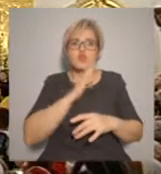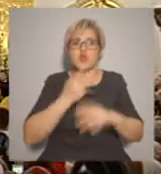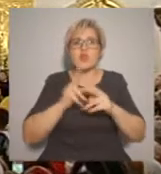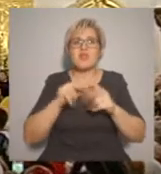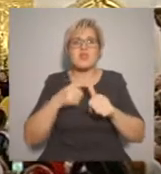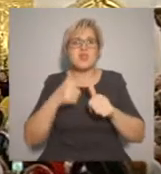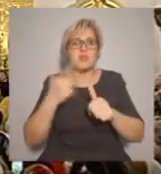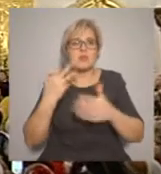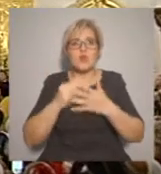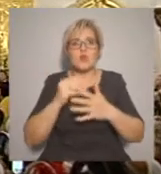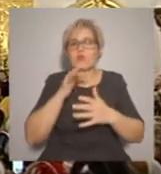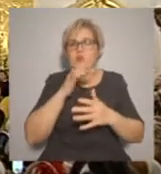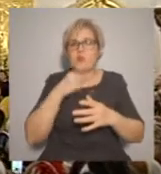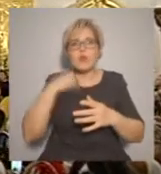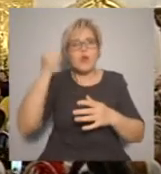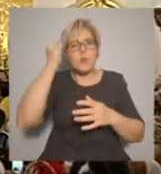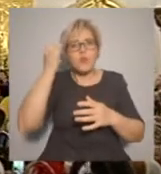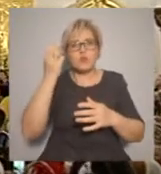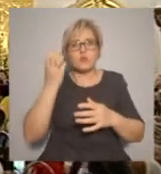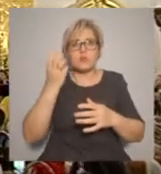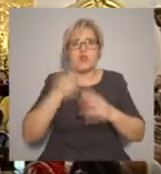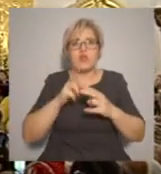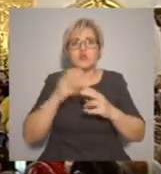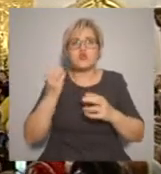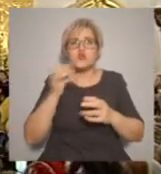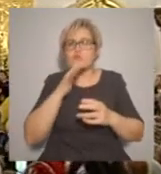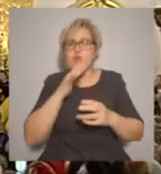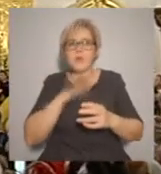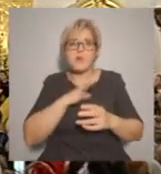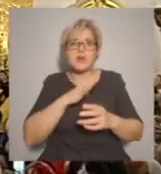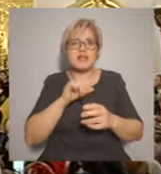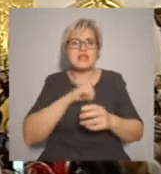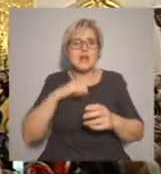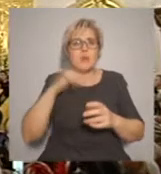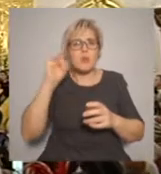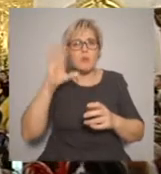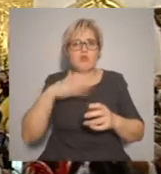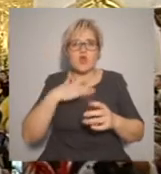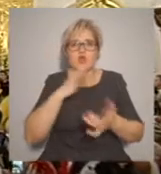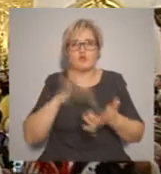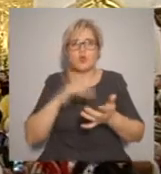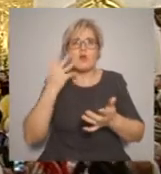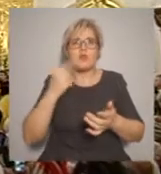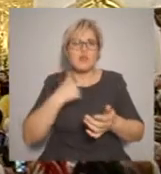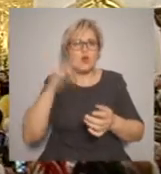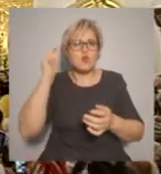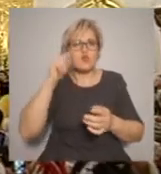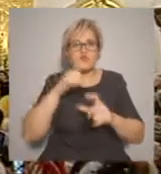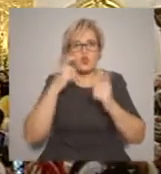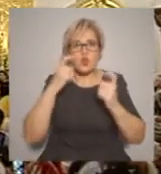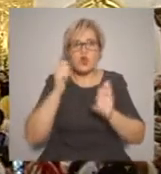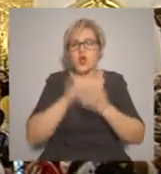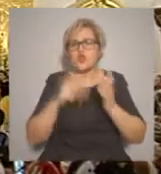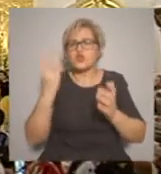женщины. Это имя в свое время, я помню, это еще время было самым популярным в нашем народе. Когда я